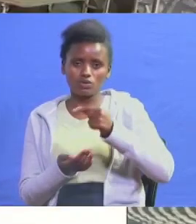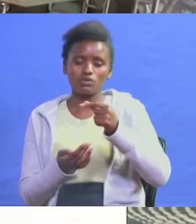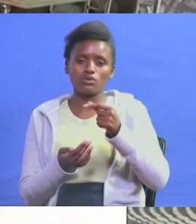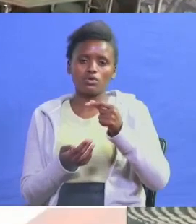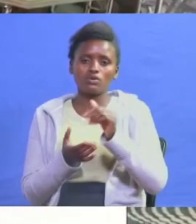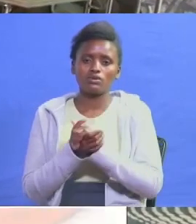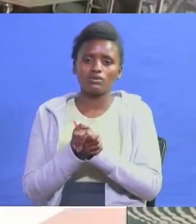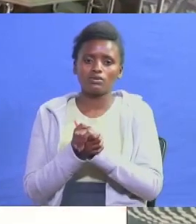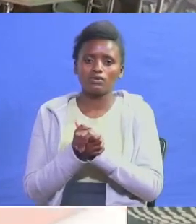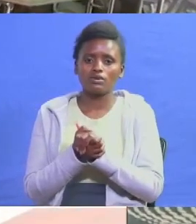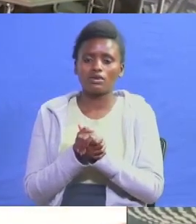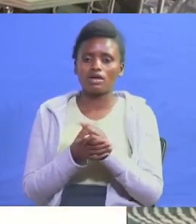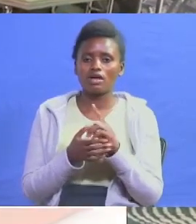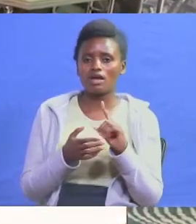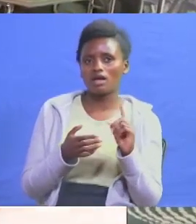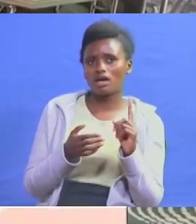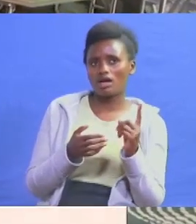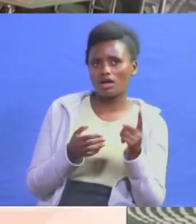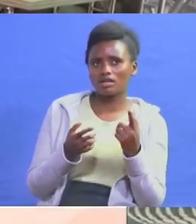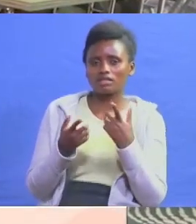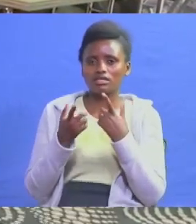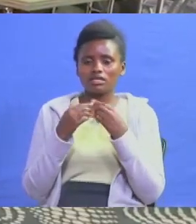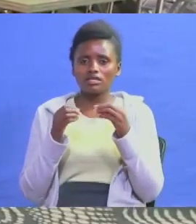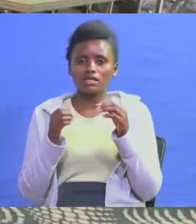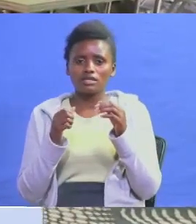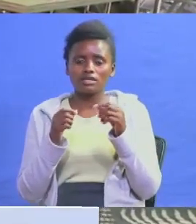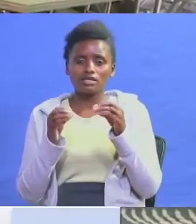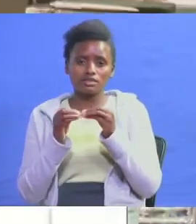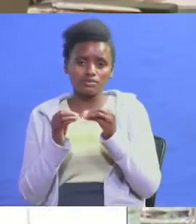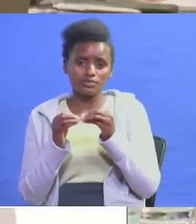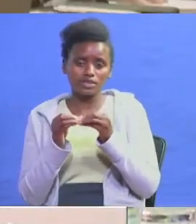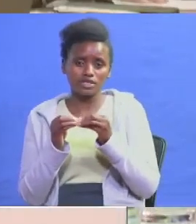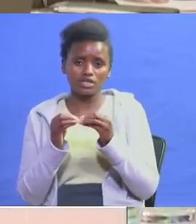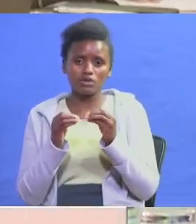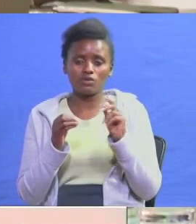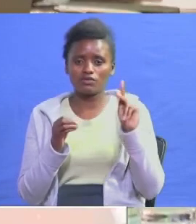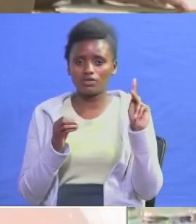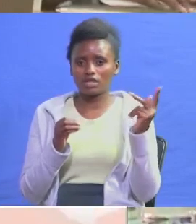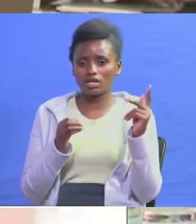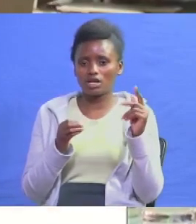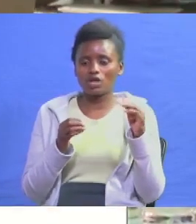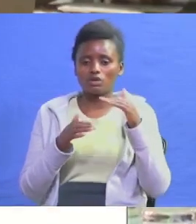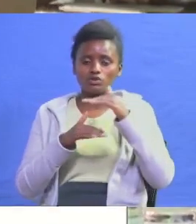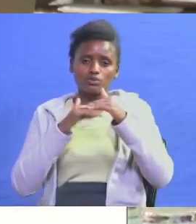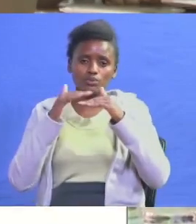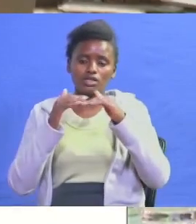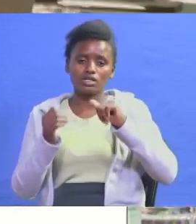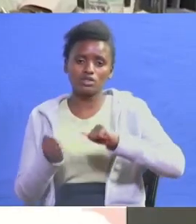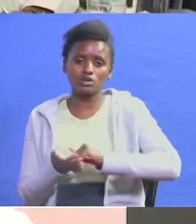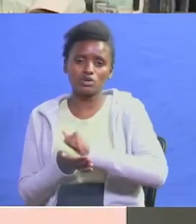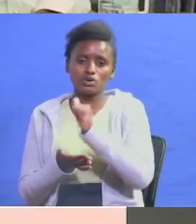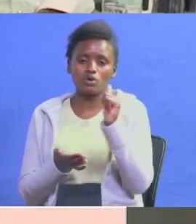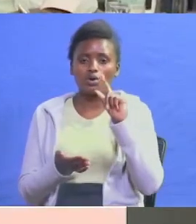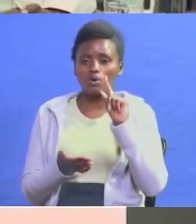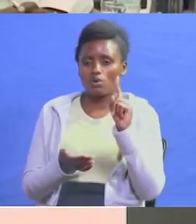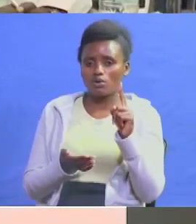industrialization. Mudavadi alibainisha kuwa mkutano huo unadhibitisha dhamira ya Kenya ya kujenga mwamko ulioanzishwa na mkutano wa kwanza wa tabia